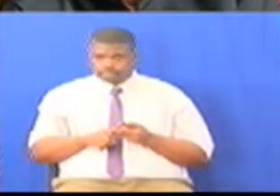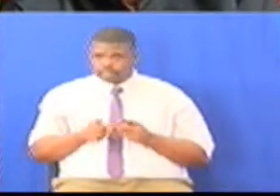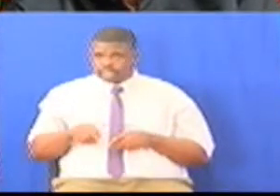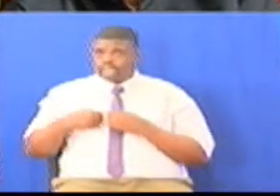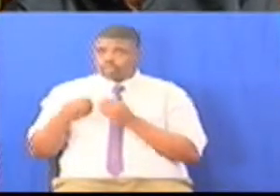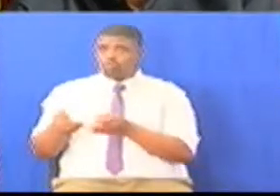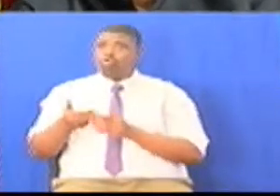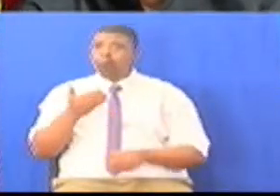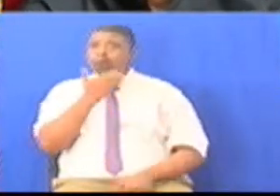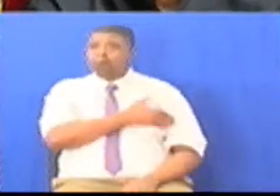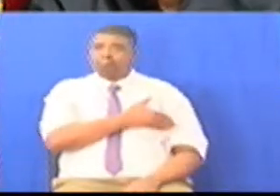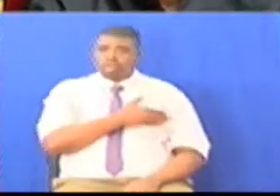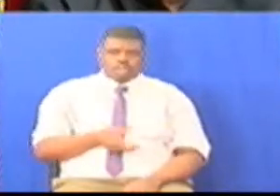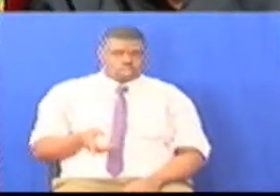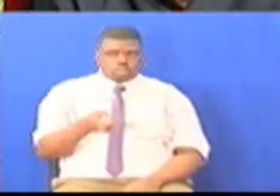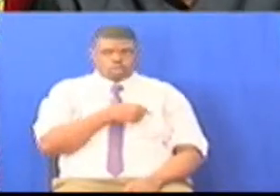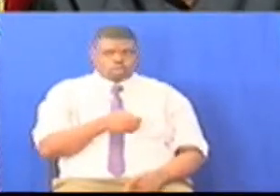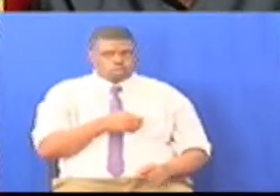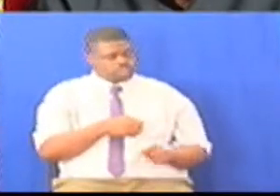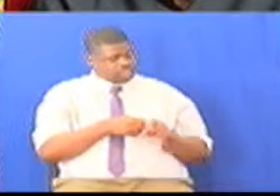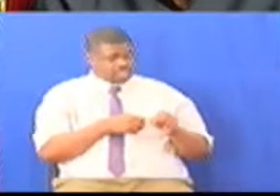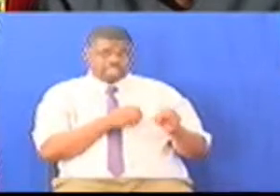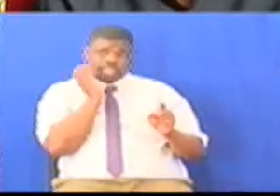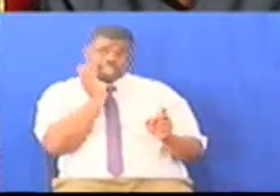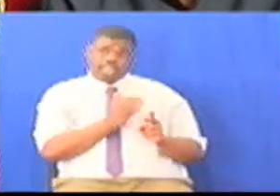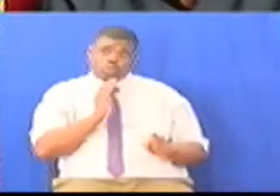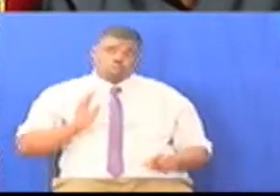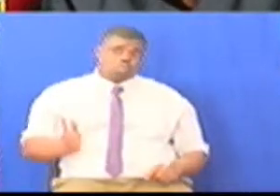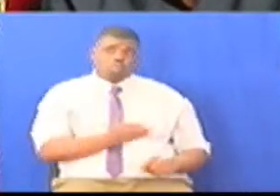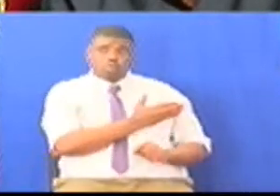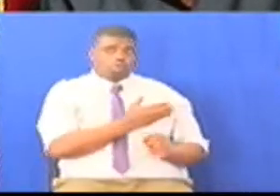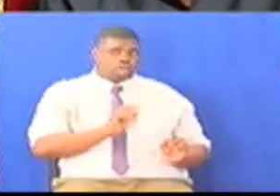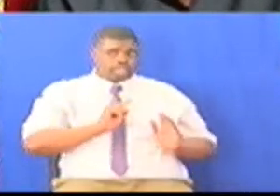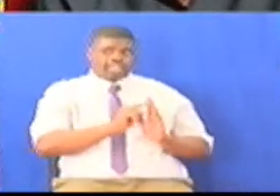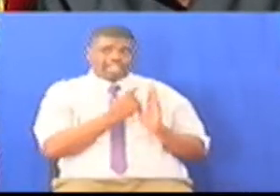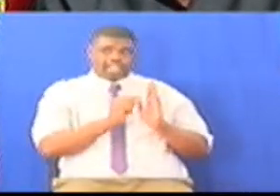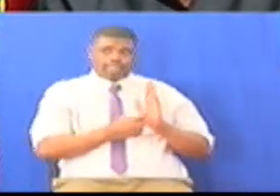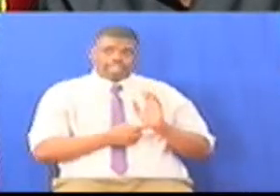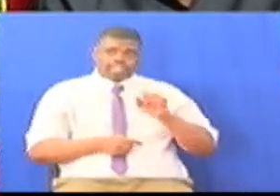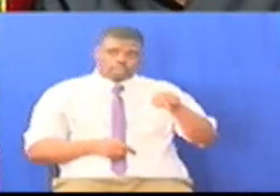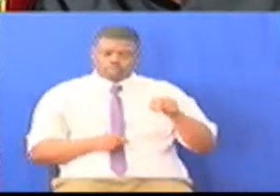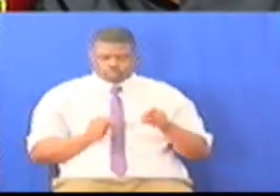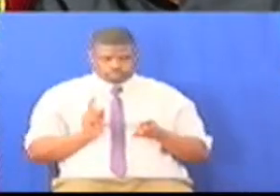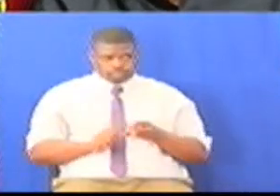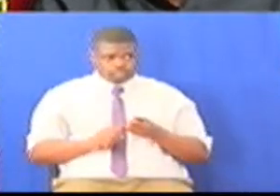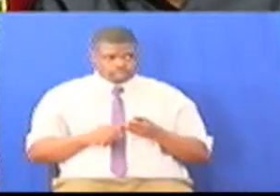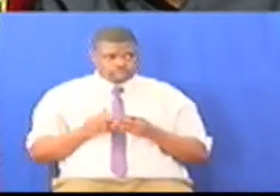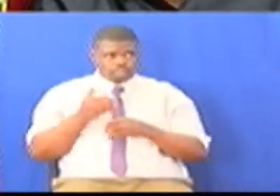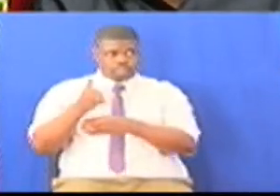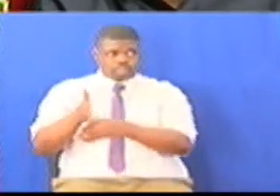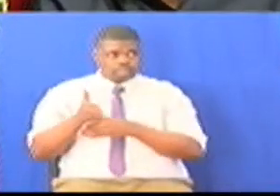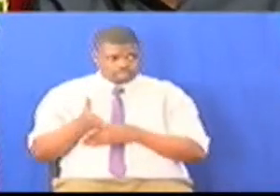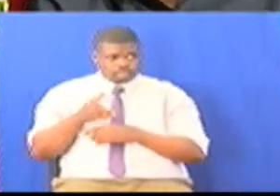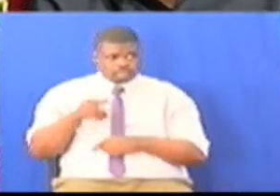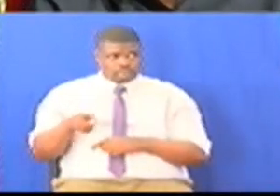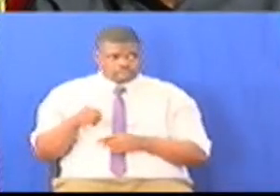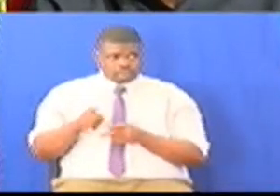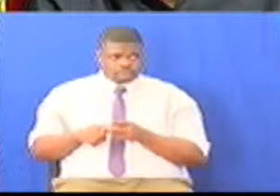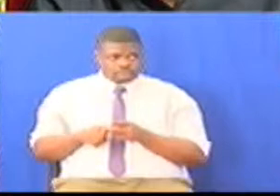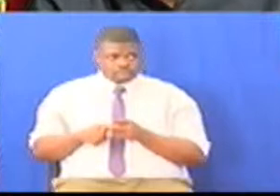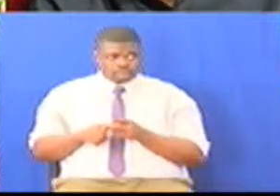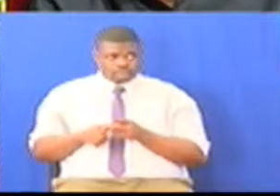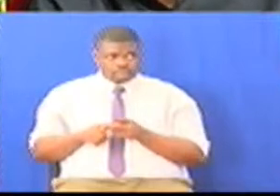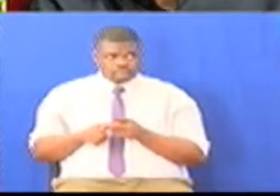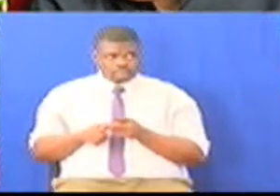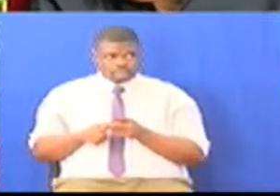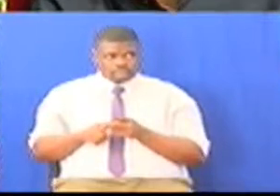yanayotoa huduma ya ukodishaji wa minara yana lengo la kuondoa sharti ili kuleta makampuni mengine kwenye sekta ya minara ya